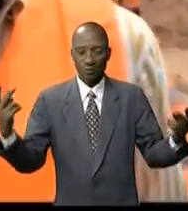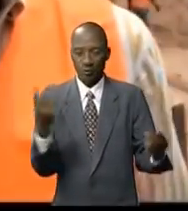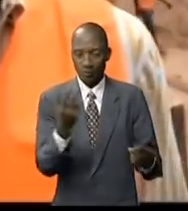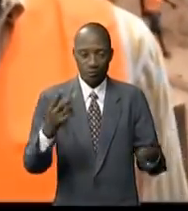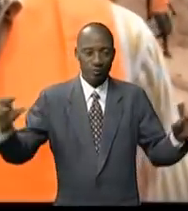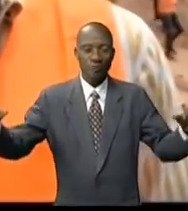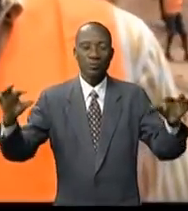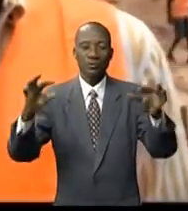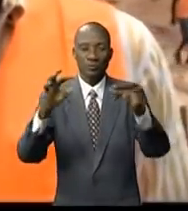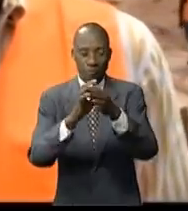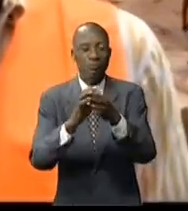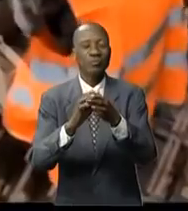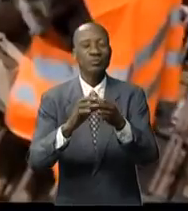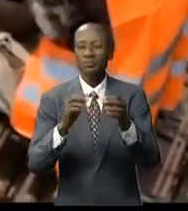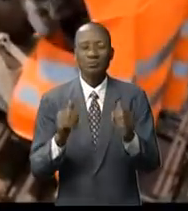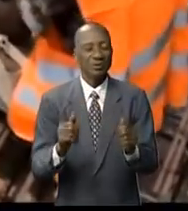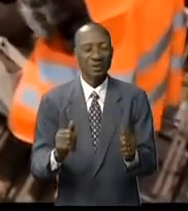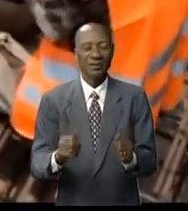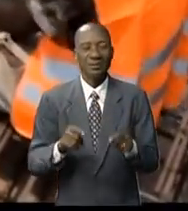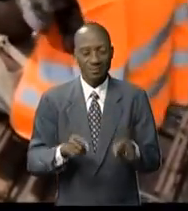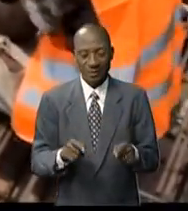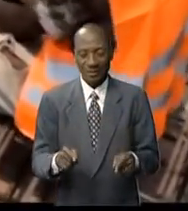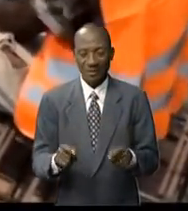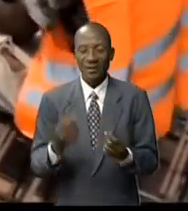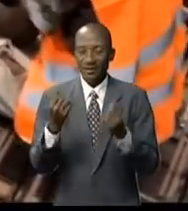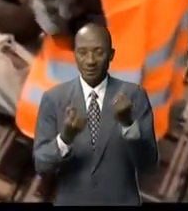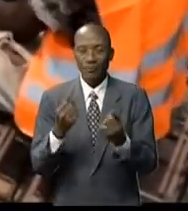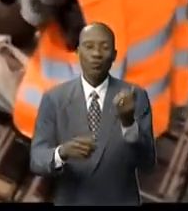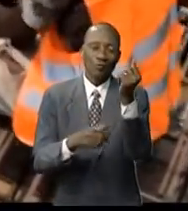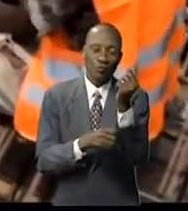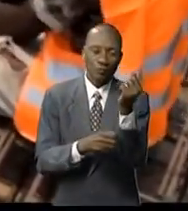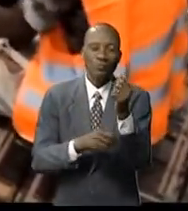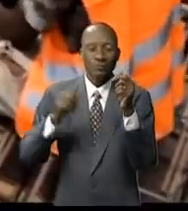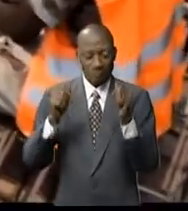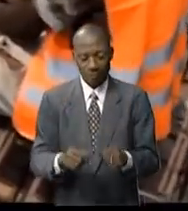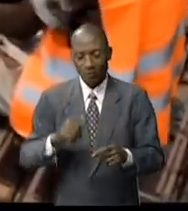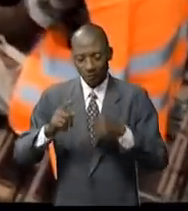étaient coupés, la circulation était devenue compliquée. On était obligé